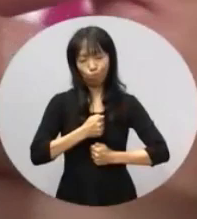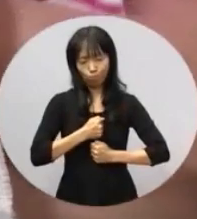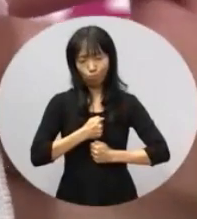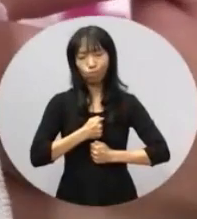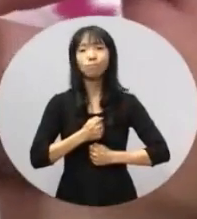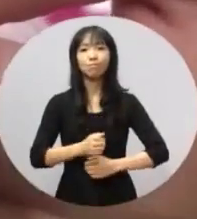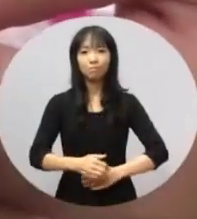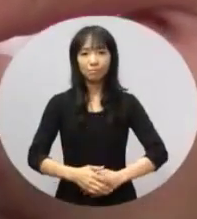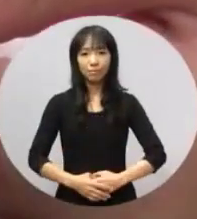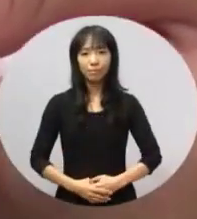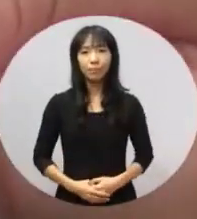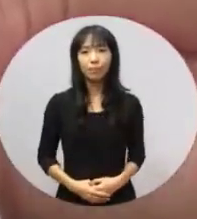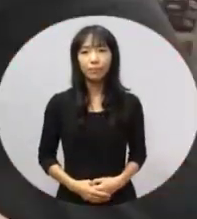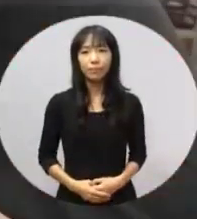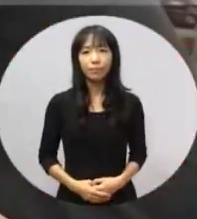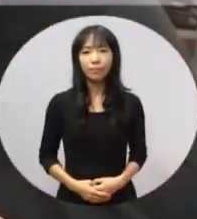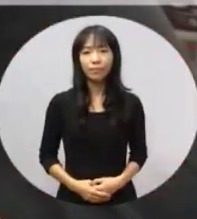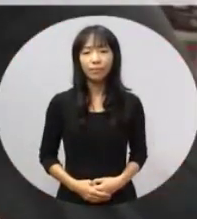か